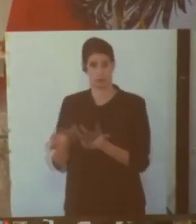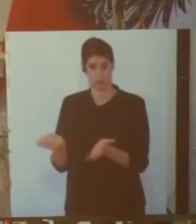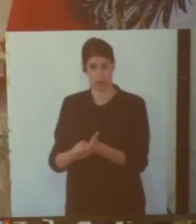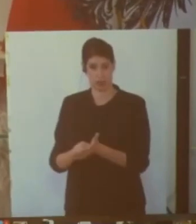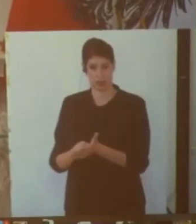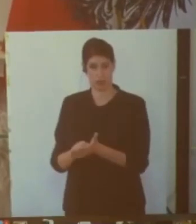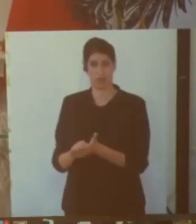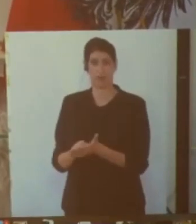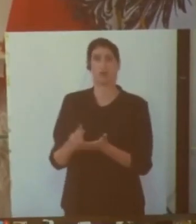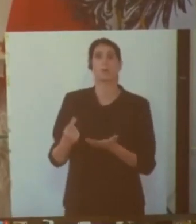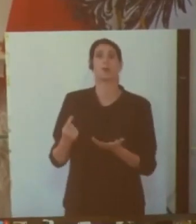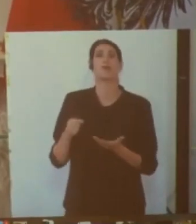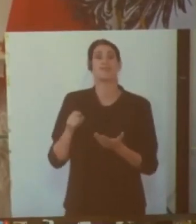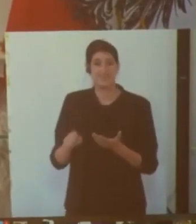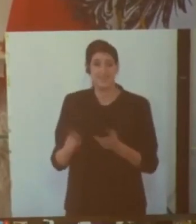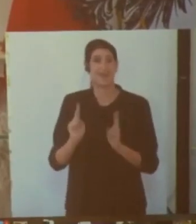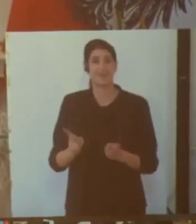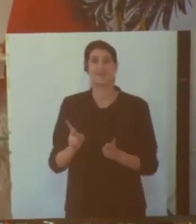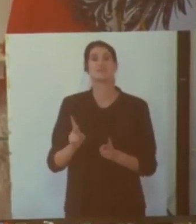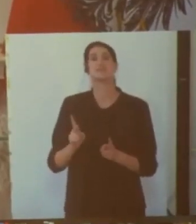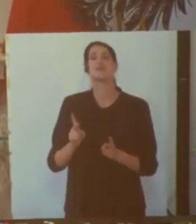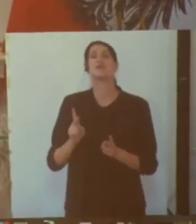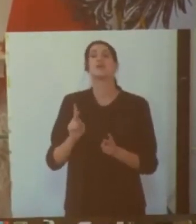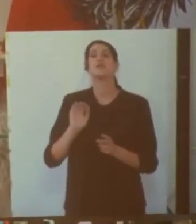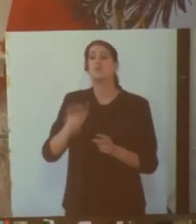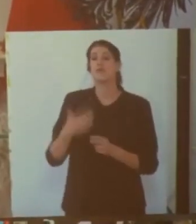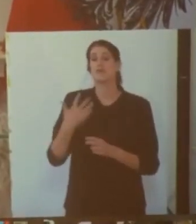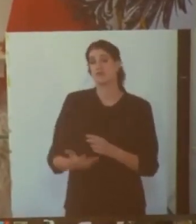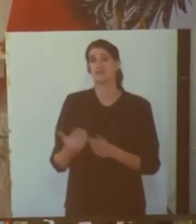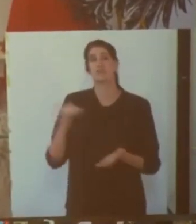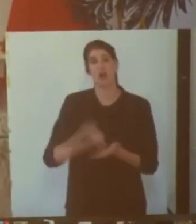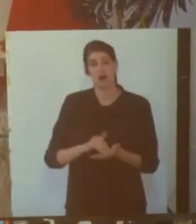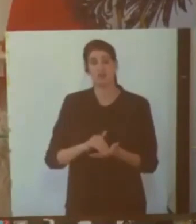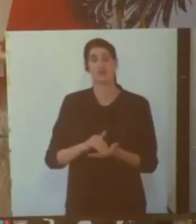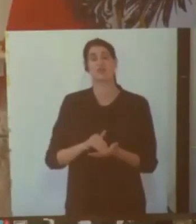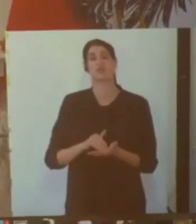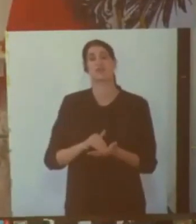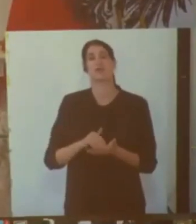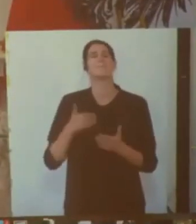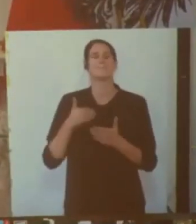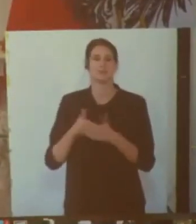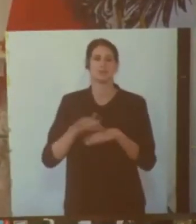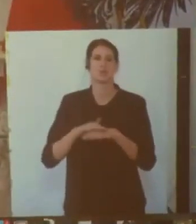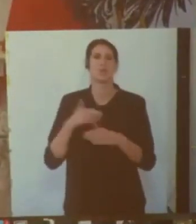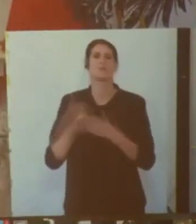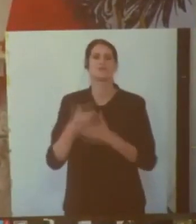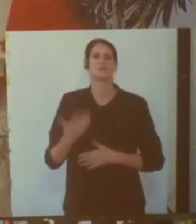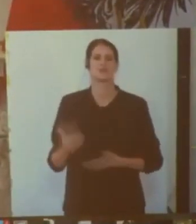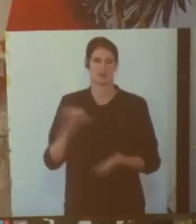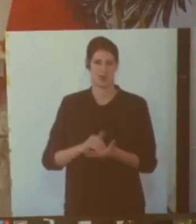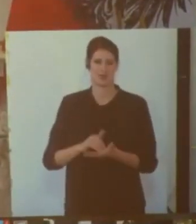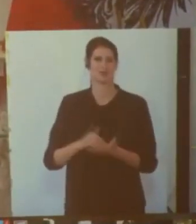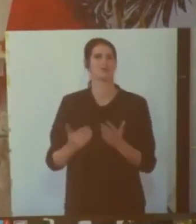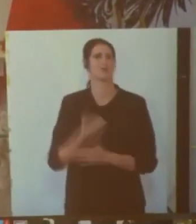dann schafft das bis zu 50.000 zusätzliche Jobs und bringt eine Wertschöpfung von rund